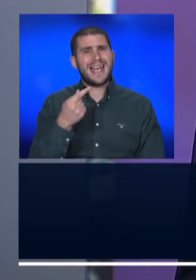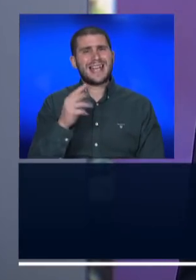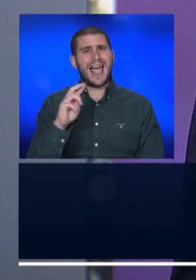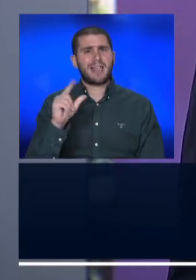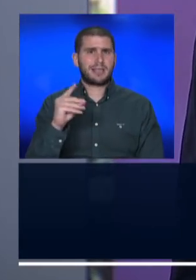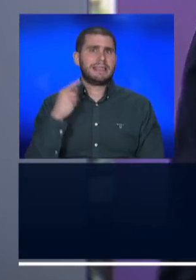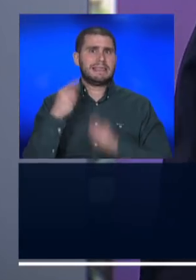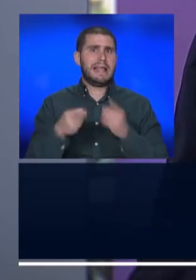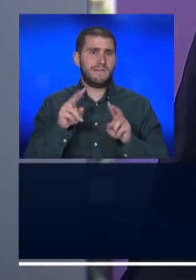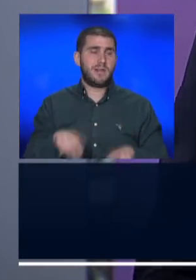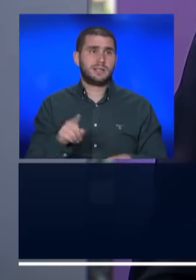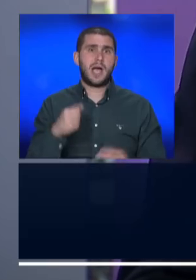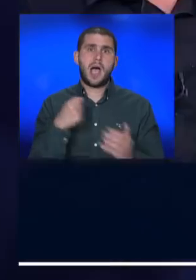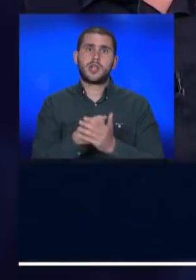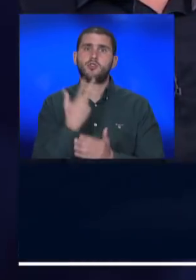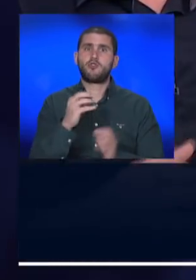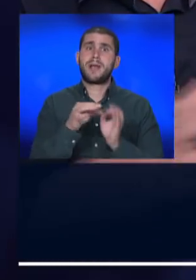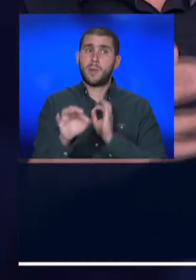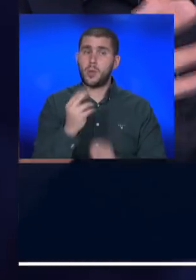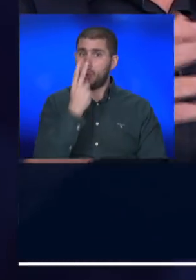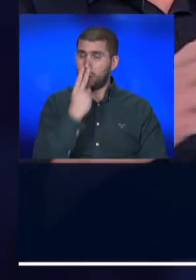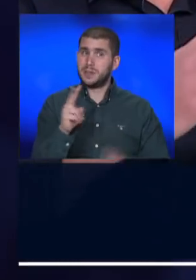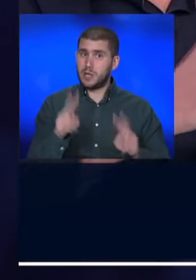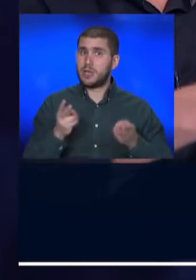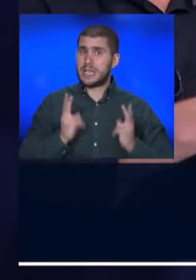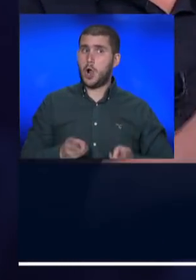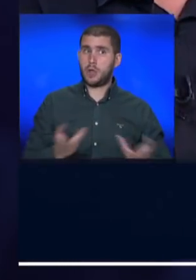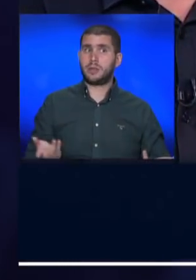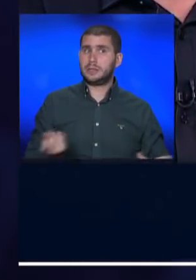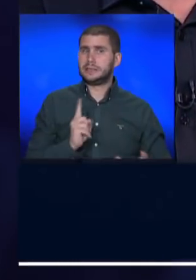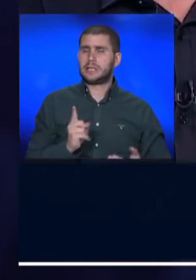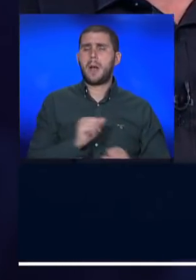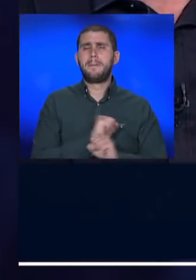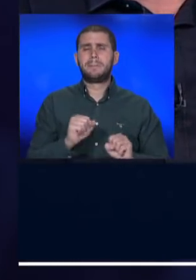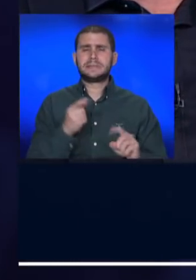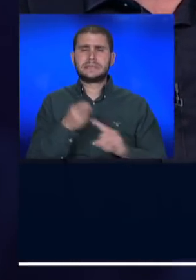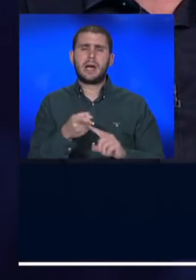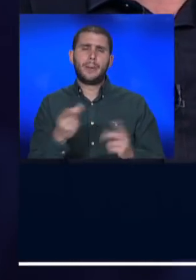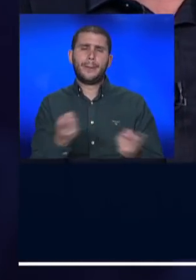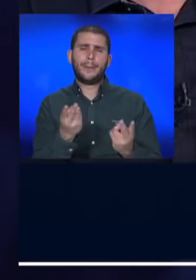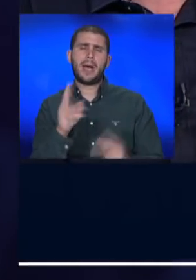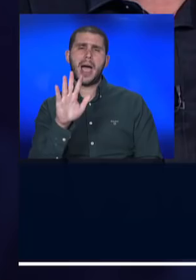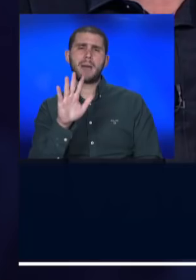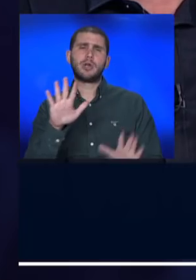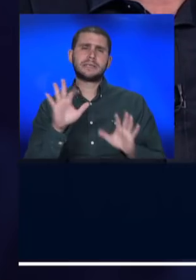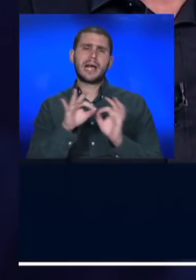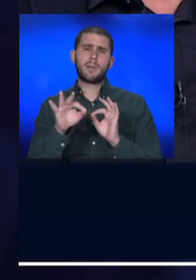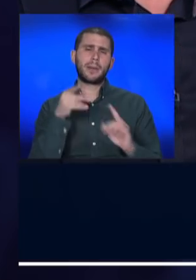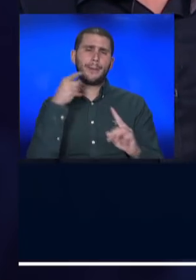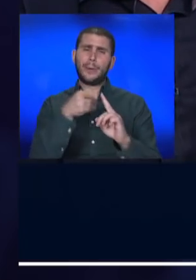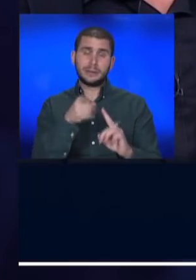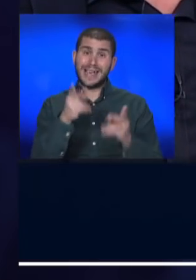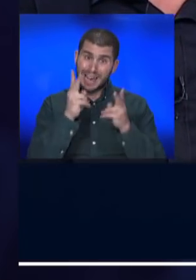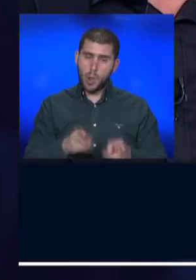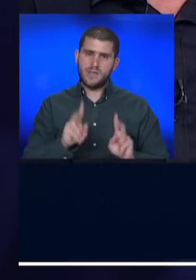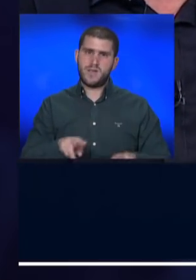30 קילומטר. הנה, אנחנו רואים, יש להם את היכולות. זה לא פצצת מרגמה של 5-10 קילומטר. זה יכולות, יש להם יכולות. זה